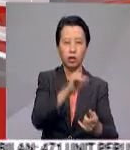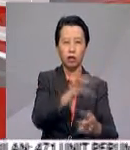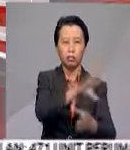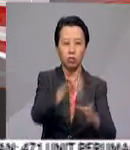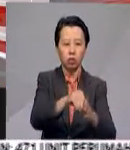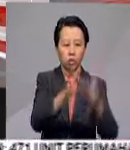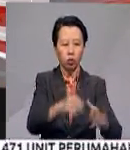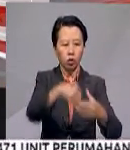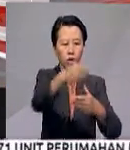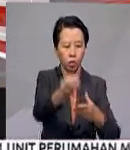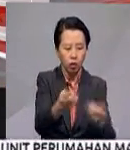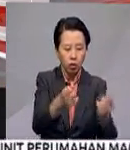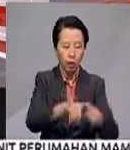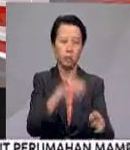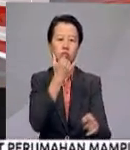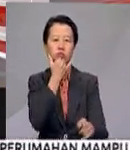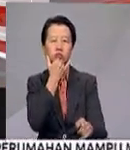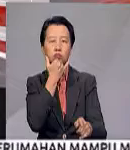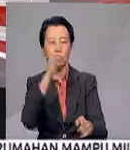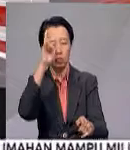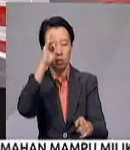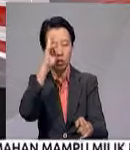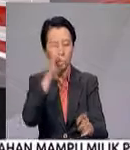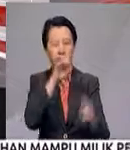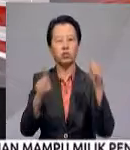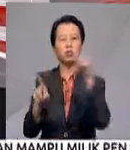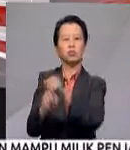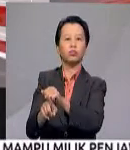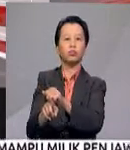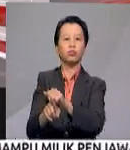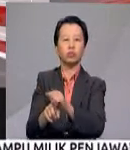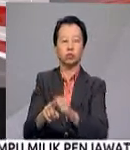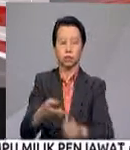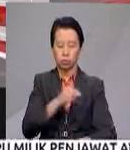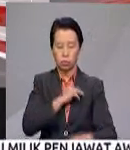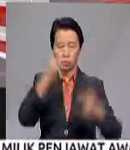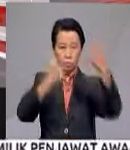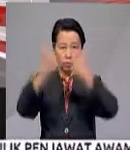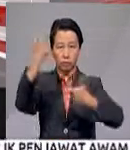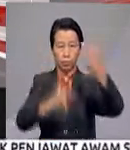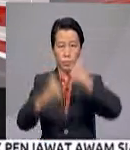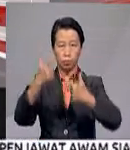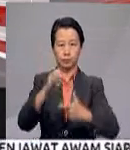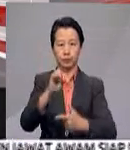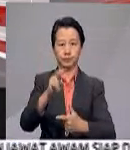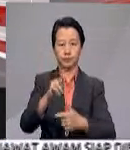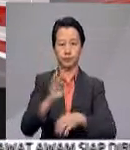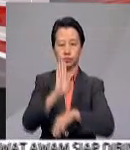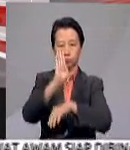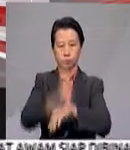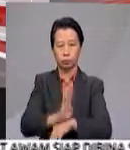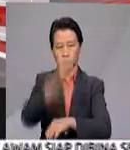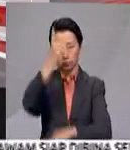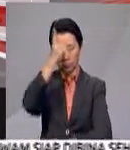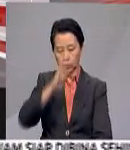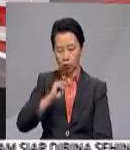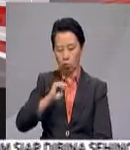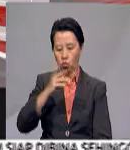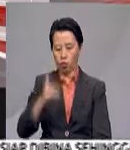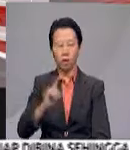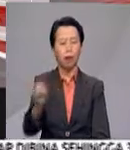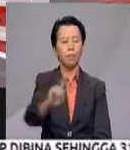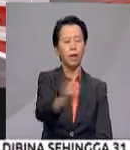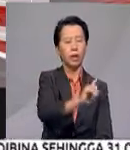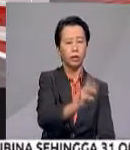asing melakukan kesalahan seperti penipuan. Ya, jelas Menteri Pelancongan, Seni dan Budaya Datuk Mahmudin Ketapi,